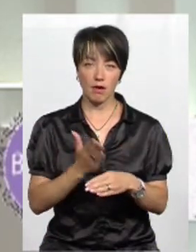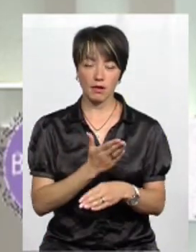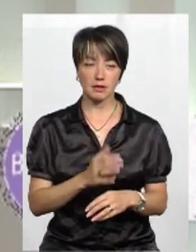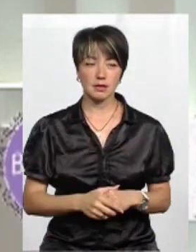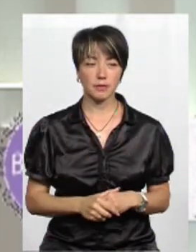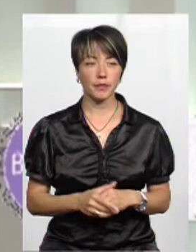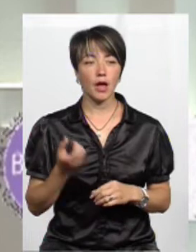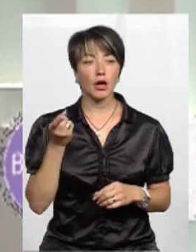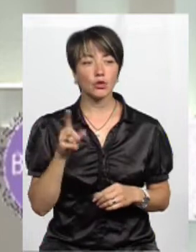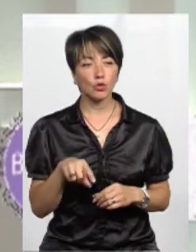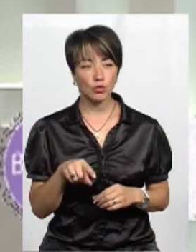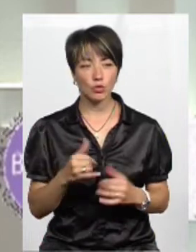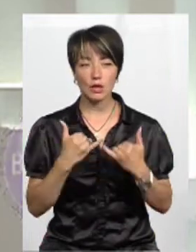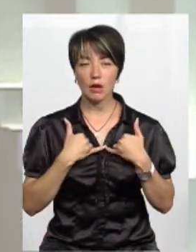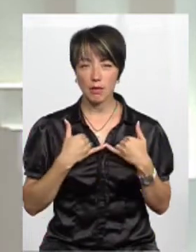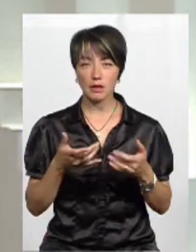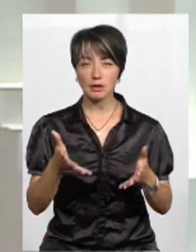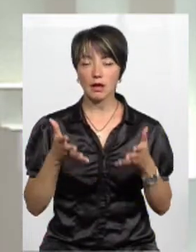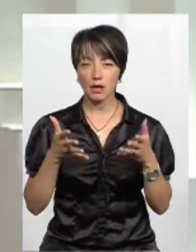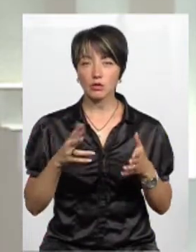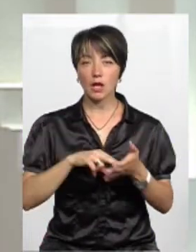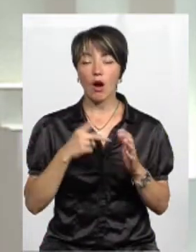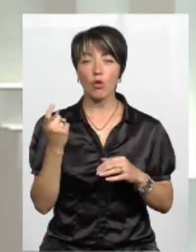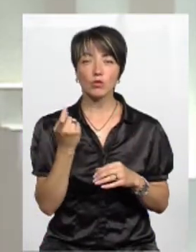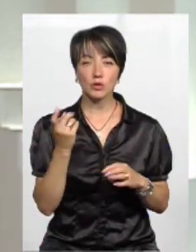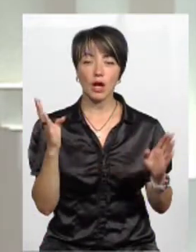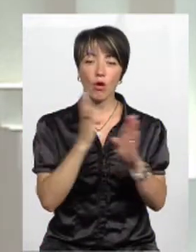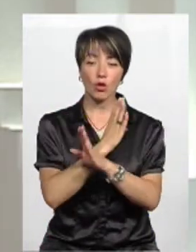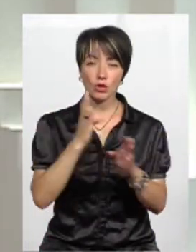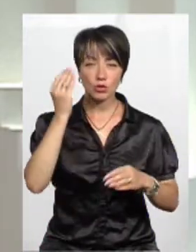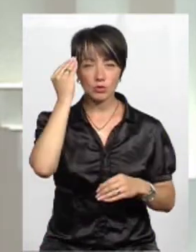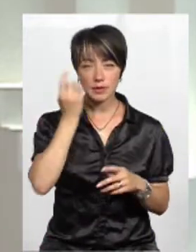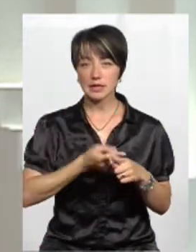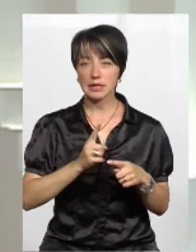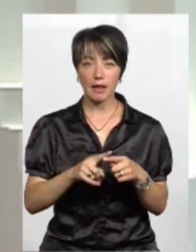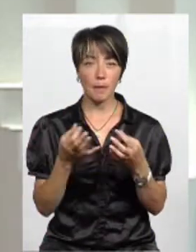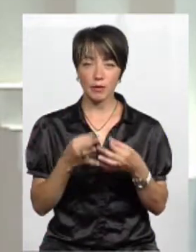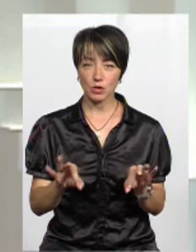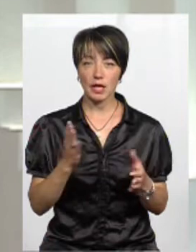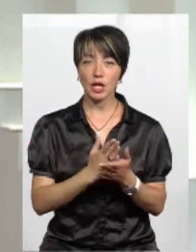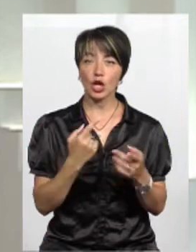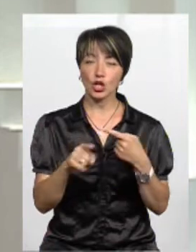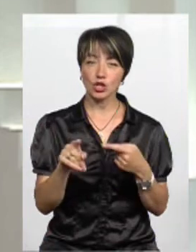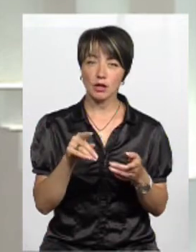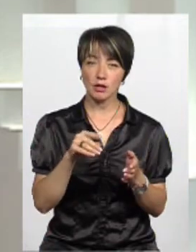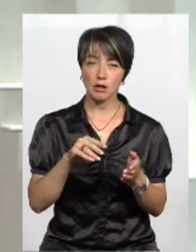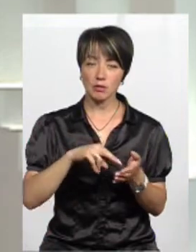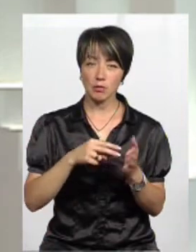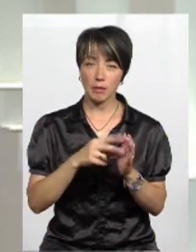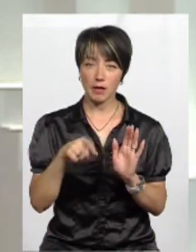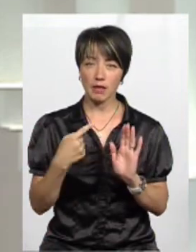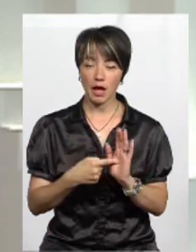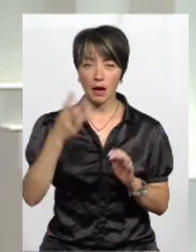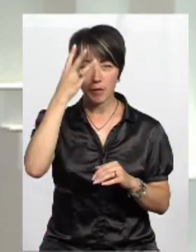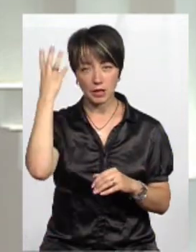вироблятися. Тому для мене очевидно, що з економічної, з екологічної точки зору це й неприпустимо. Є інша сторона питання. Є